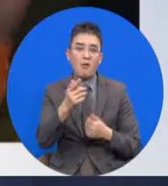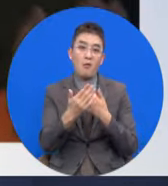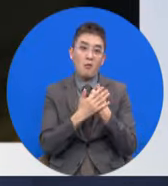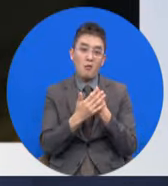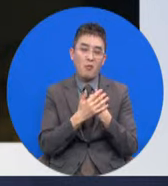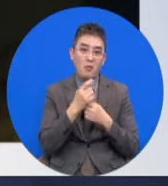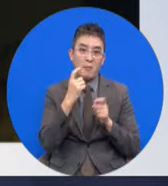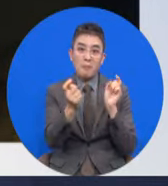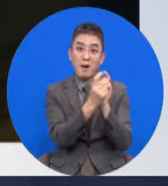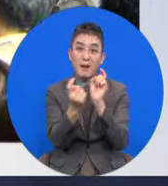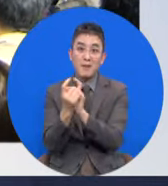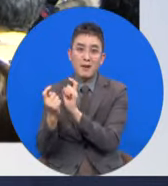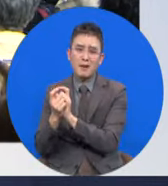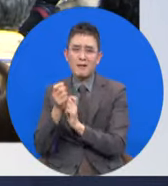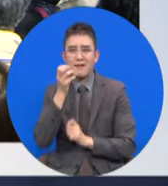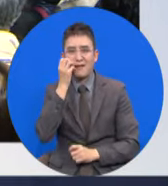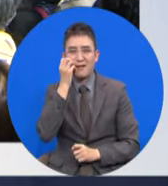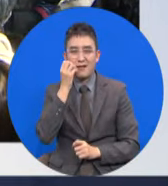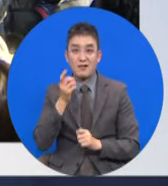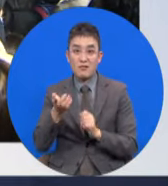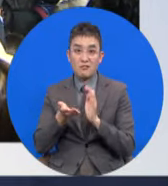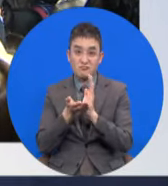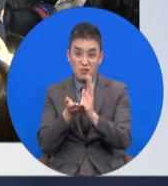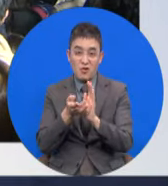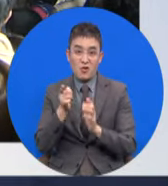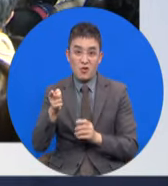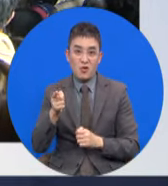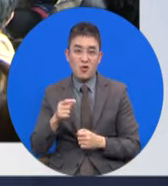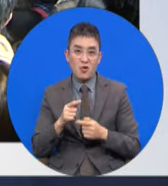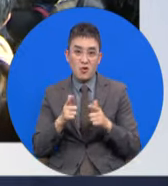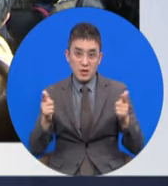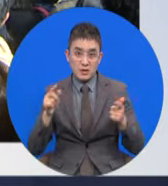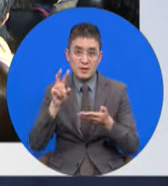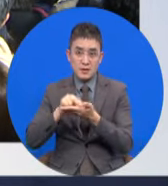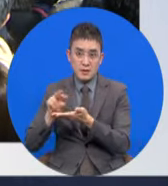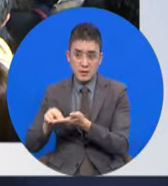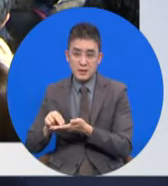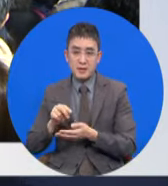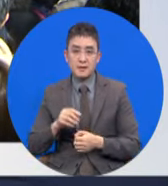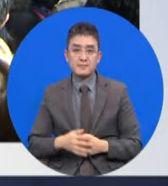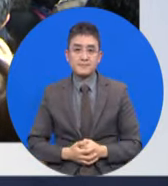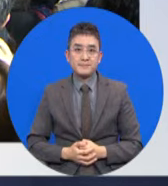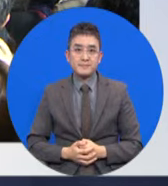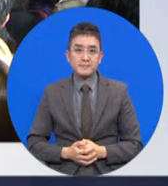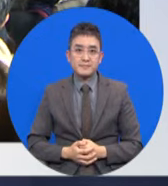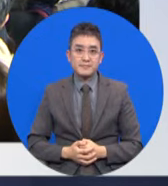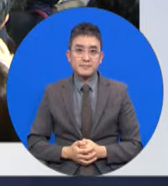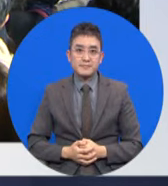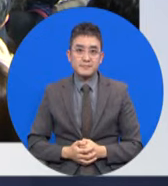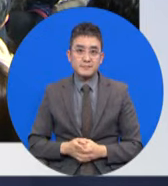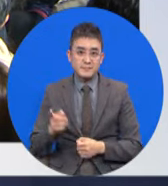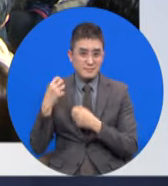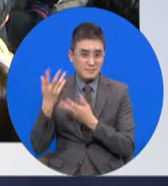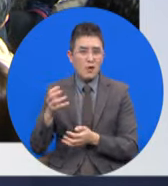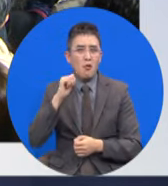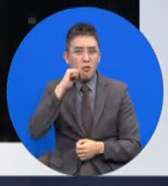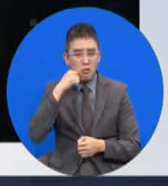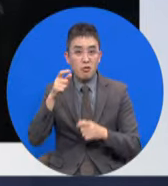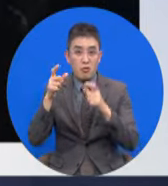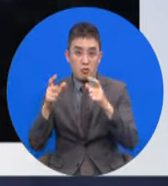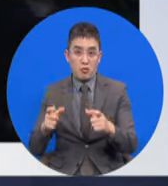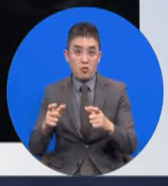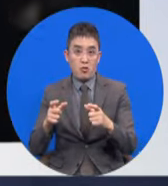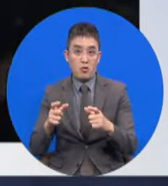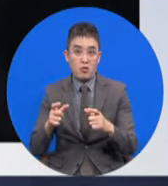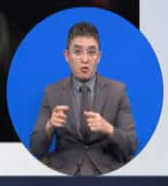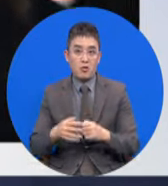수영에 나온 새 후보는 각자가 1등 날 수도 있겠다고 지금 생각할 겁니다. 그렇기 때문에 쉽게 포기를 못하는 것이죠. 그렇기 때문에 뭐